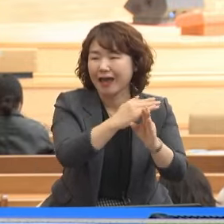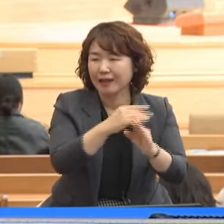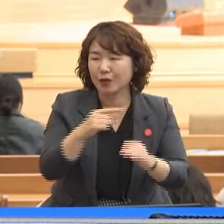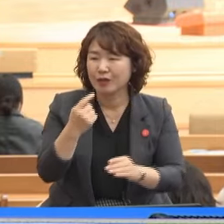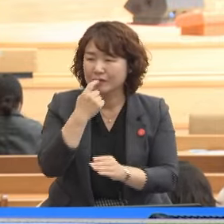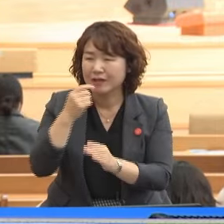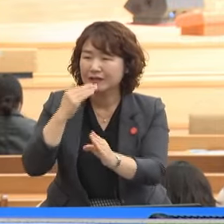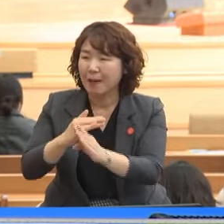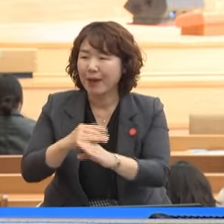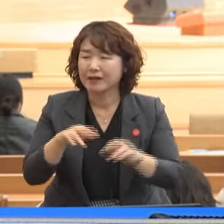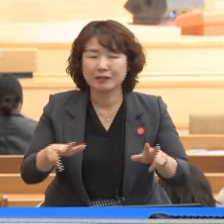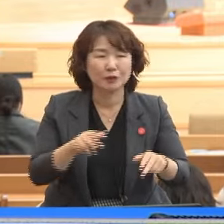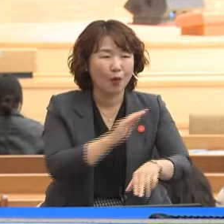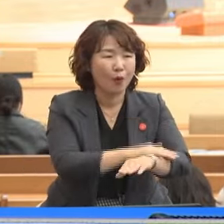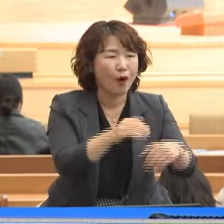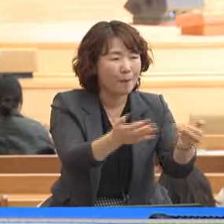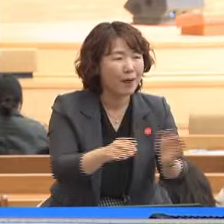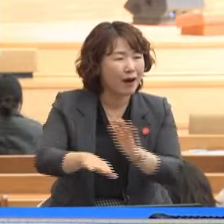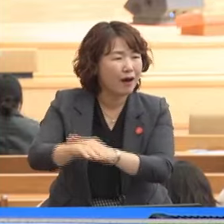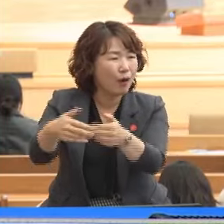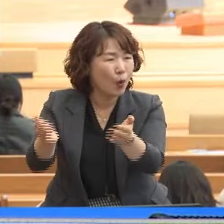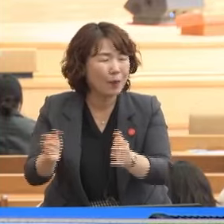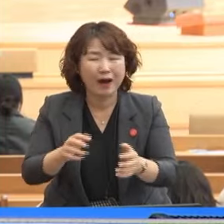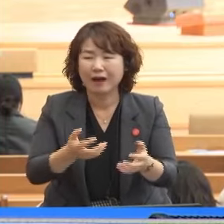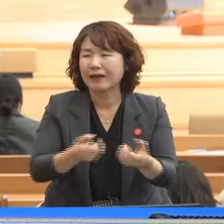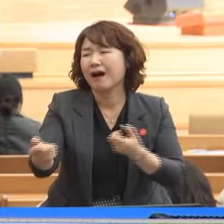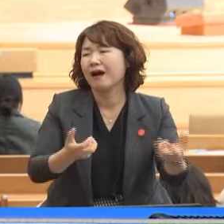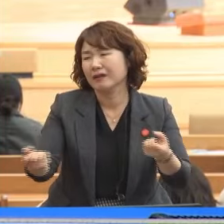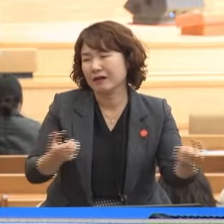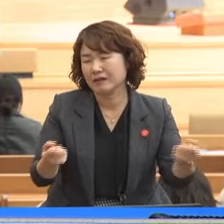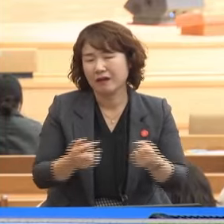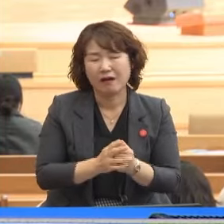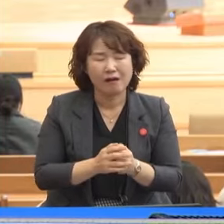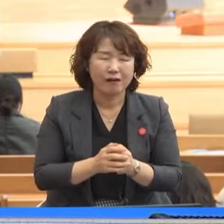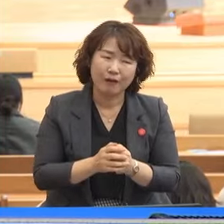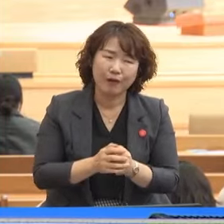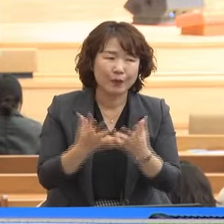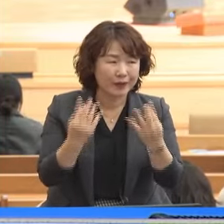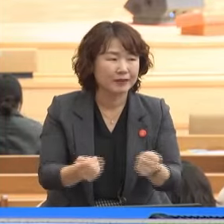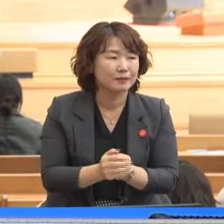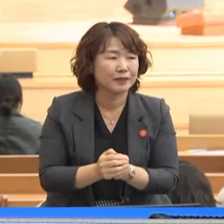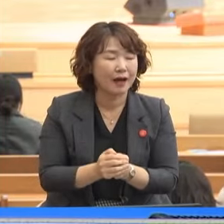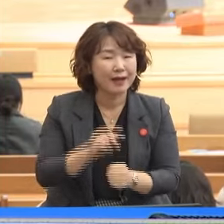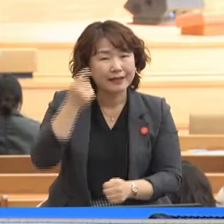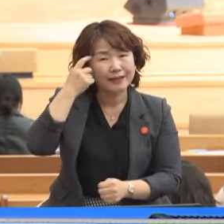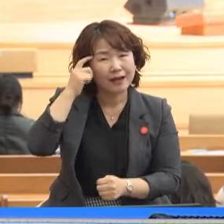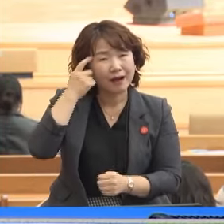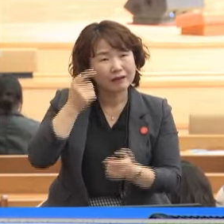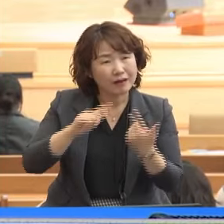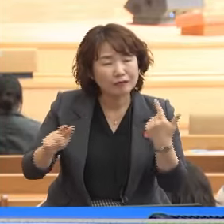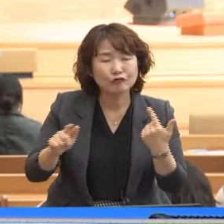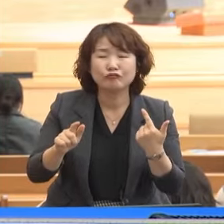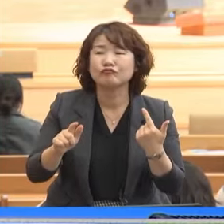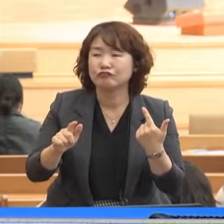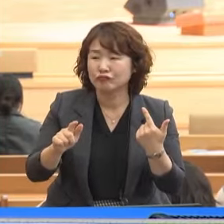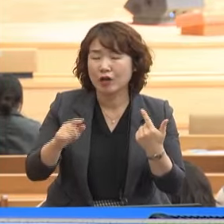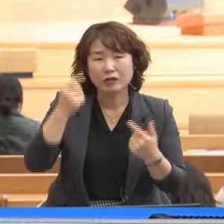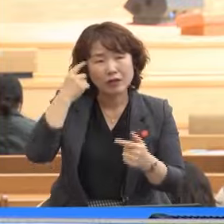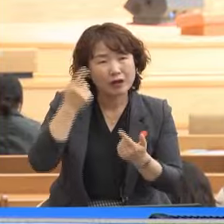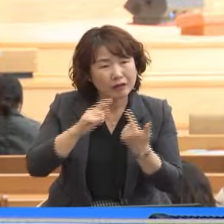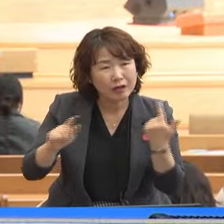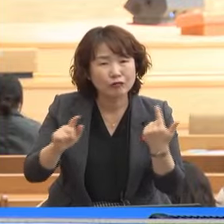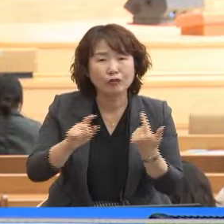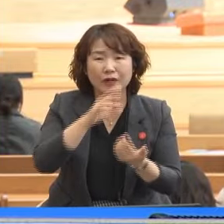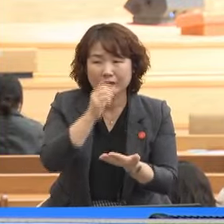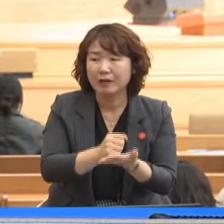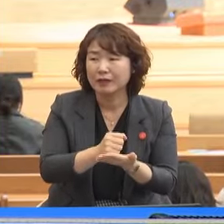보수, 좌파, 우파 그러면서, 여러분 생각이 다를 수는 있지만 그런 사람을